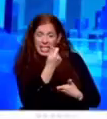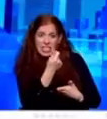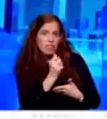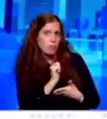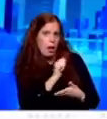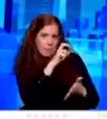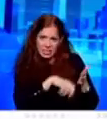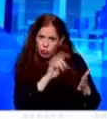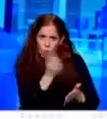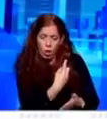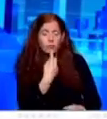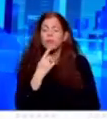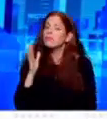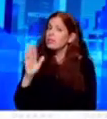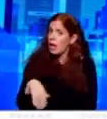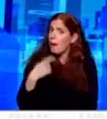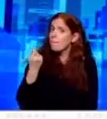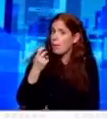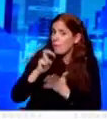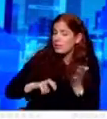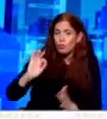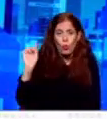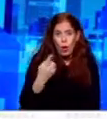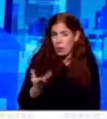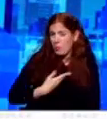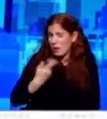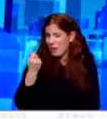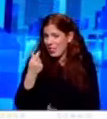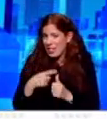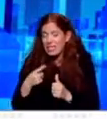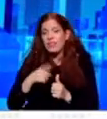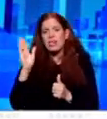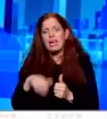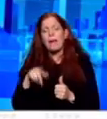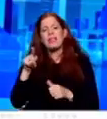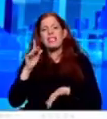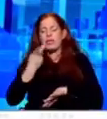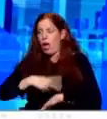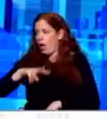גם, משלמים לה. גם מכספי המיסים של כולנו, גם אם היא אמונה